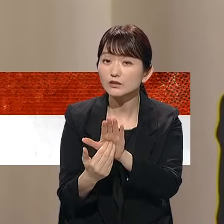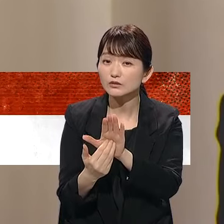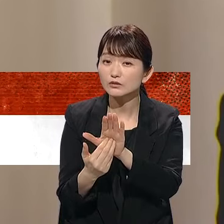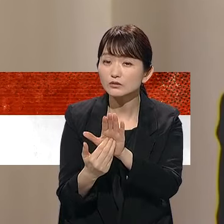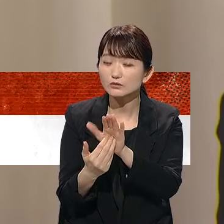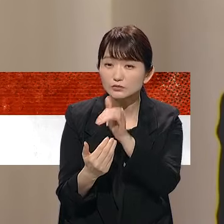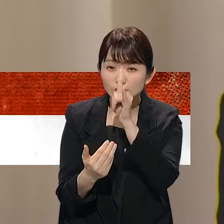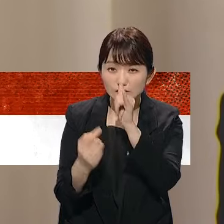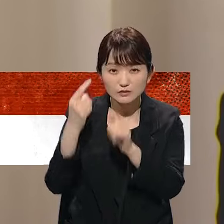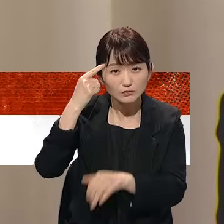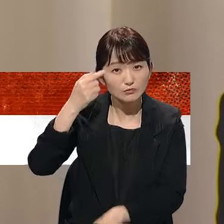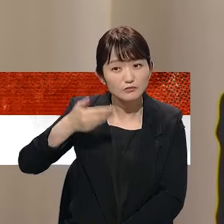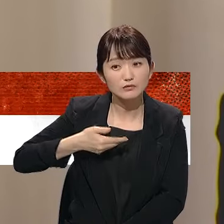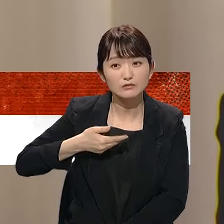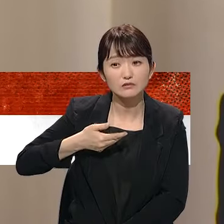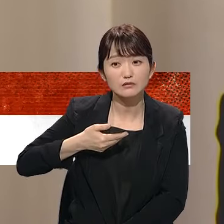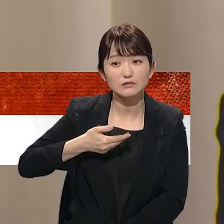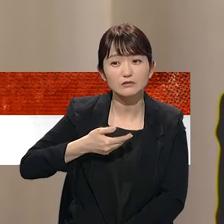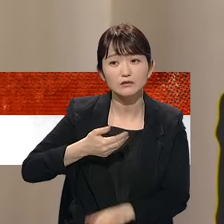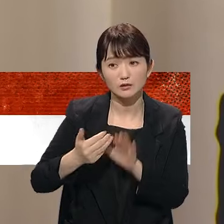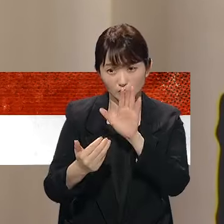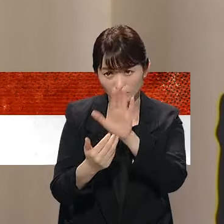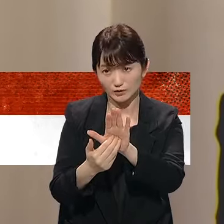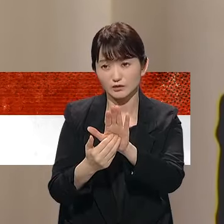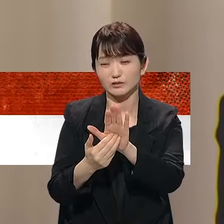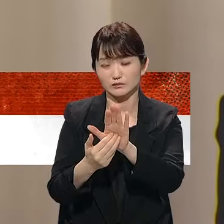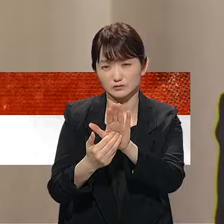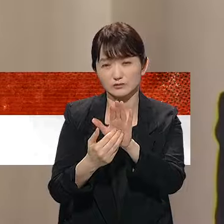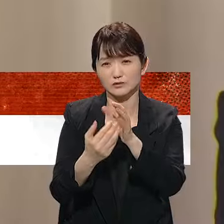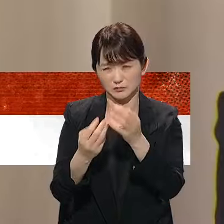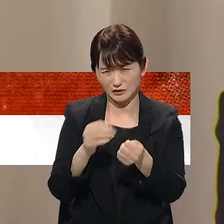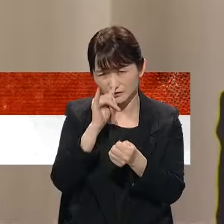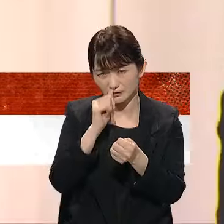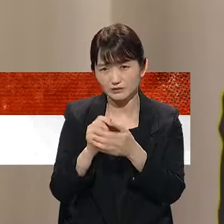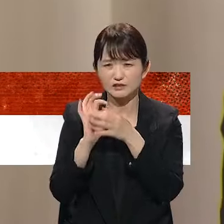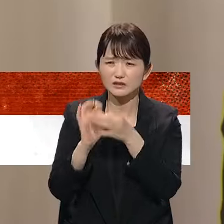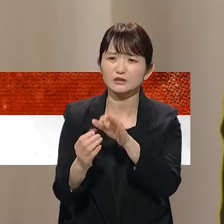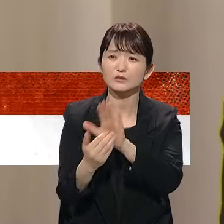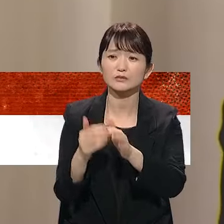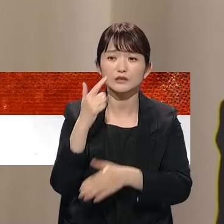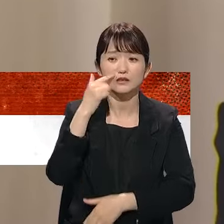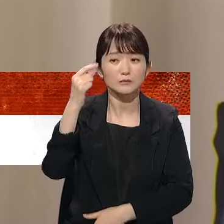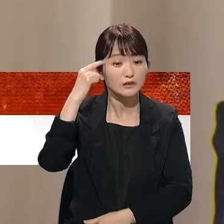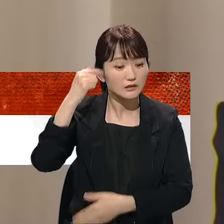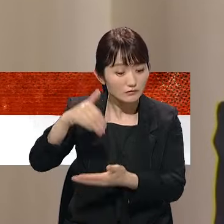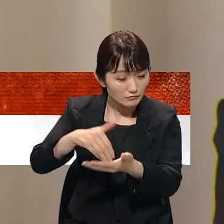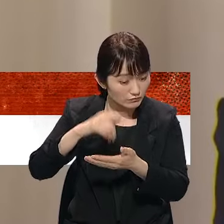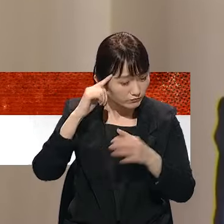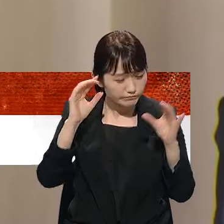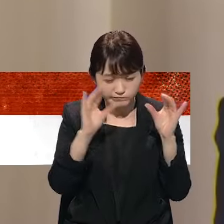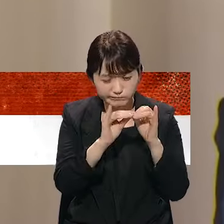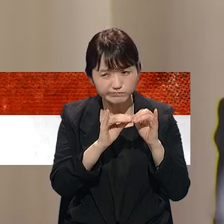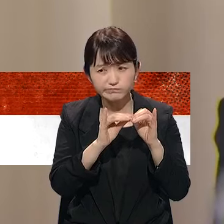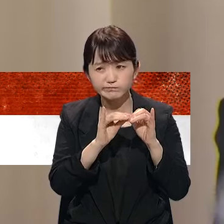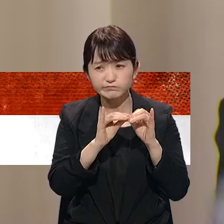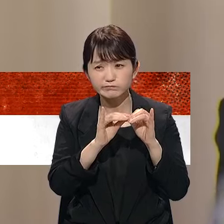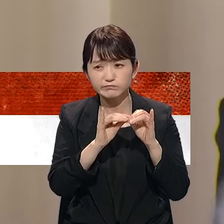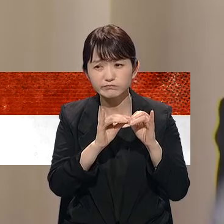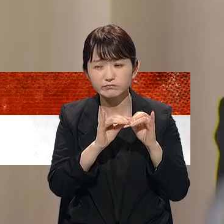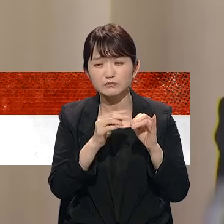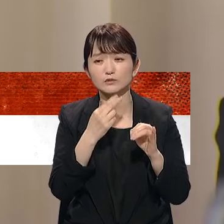말씀하셨잖아요 많았죠 계속 막았고 한 번도 아빠 의견에 찬성한 적도 없고 동의한 적도